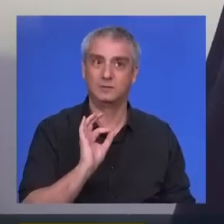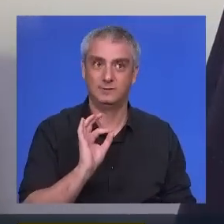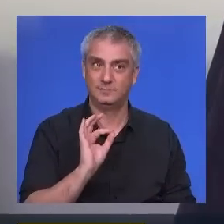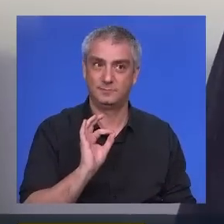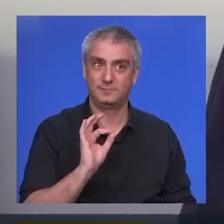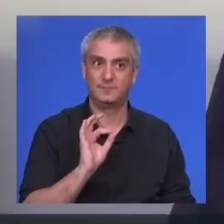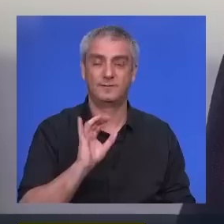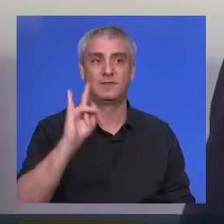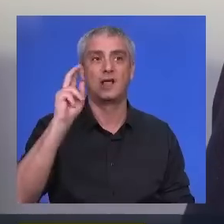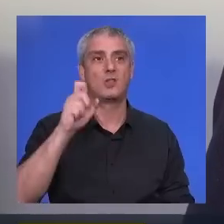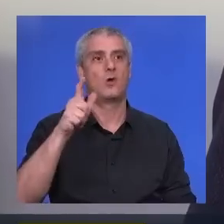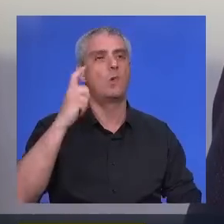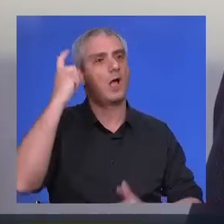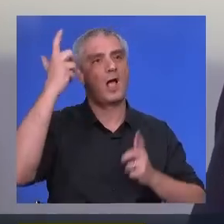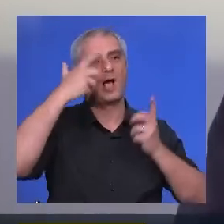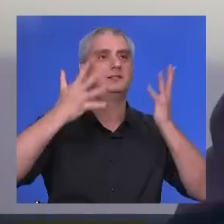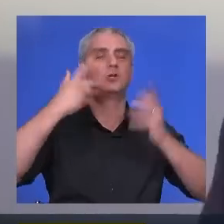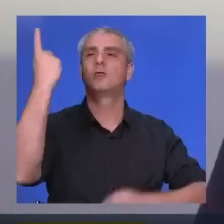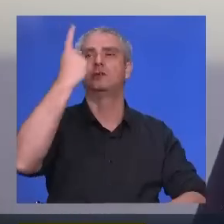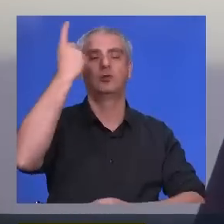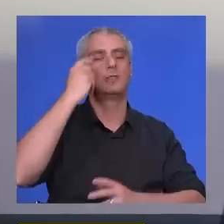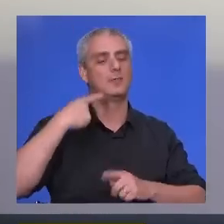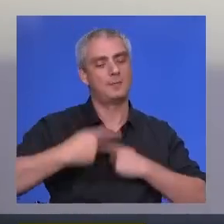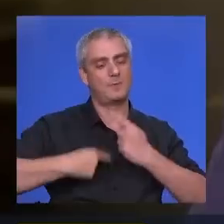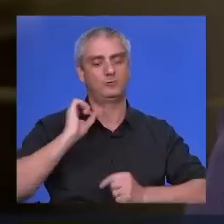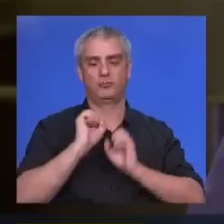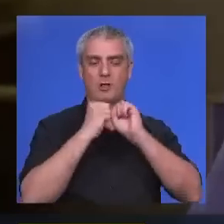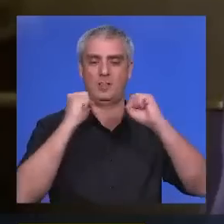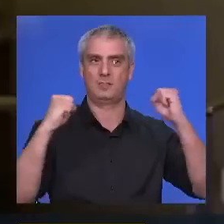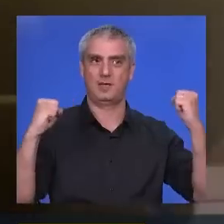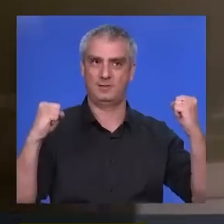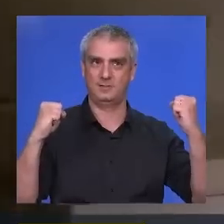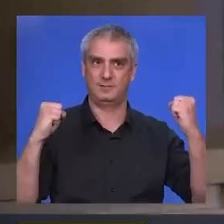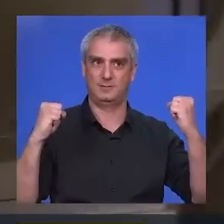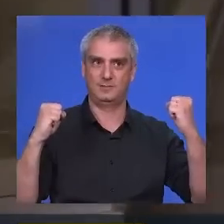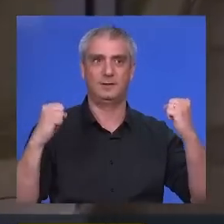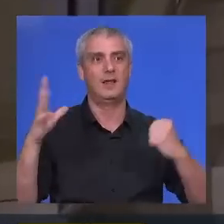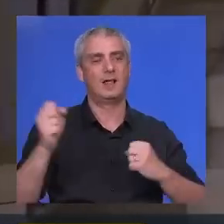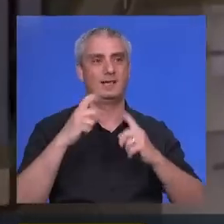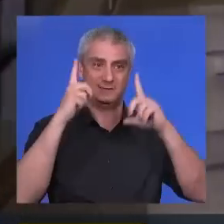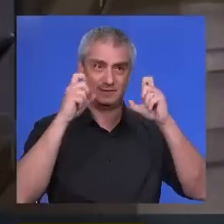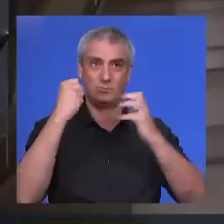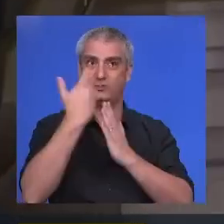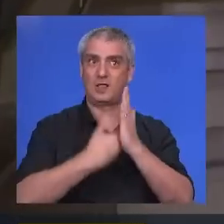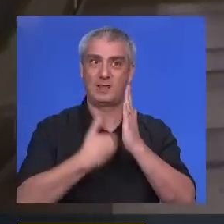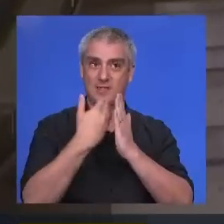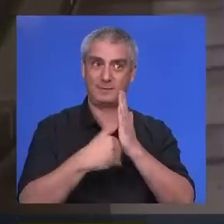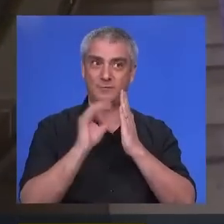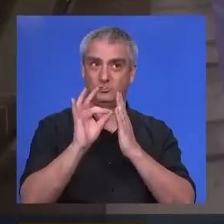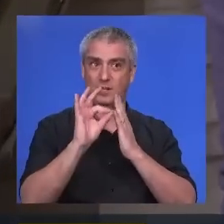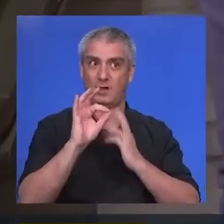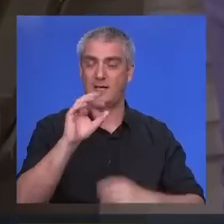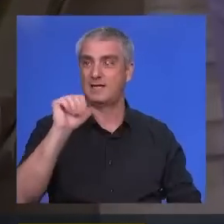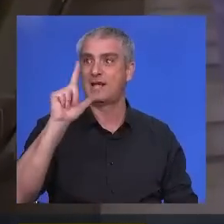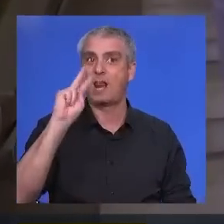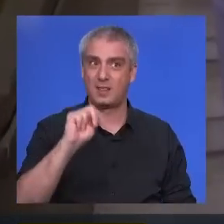is regarded the first astronaut in biblical tradition. לקחתי איתי צילומים של הדפים של אילן, גם של